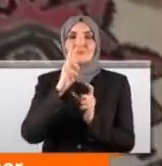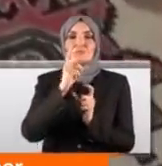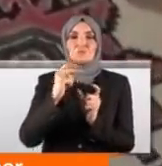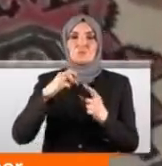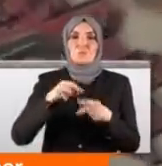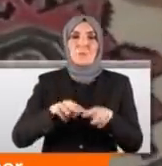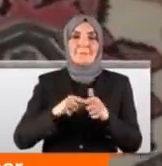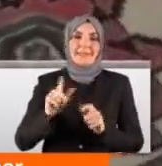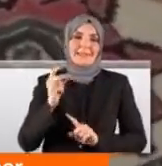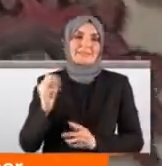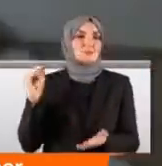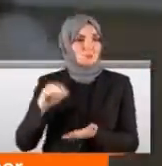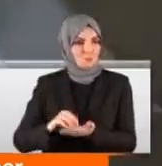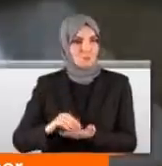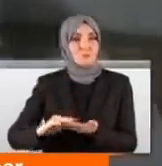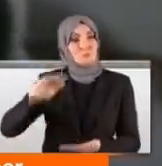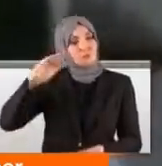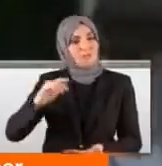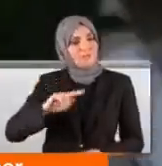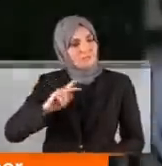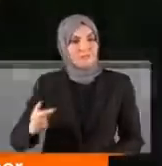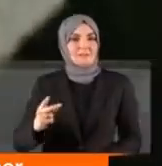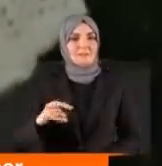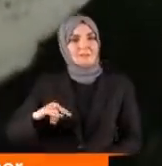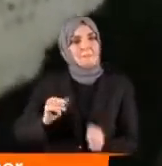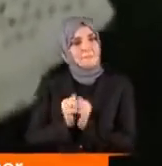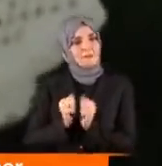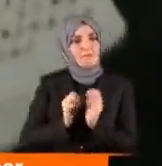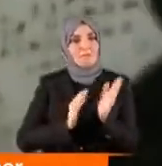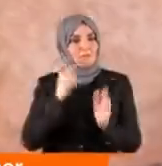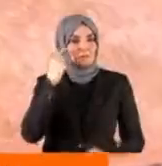yanlarından ayırmayı düşünüyor 47 çok güzel diyor